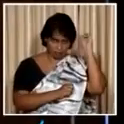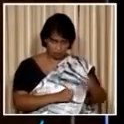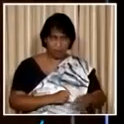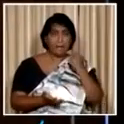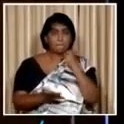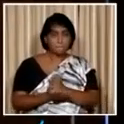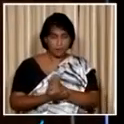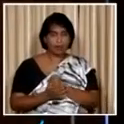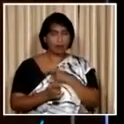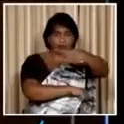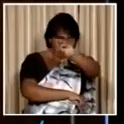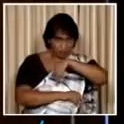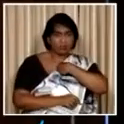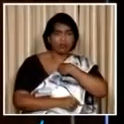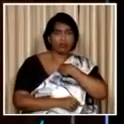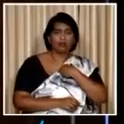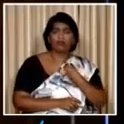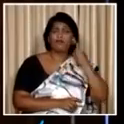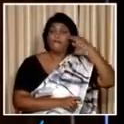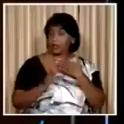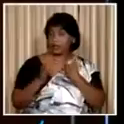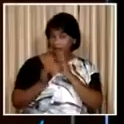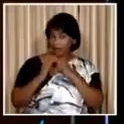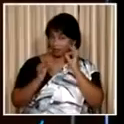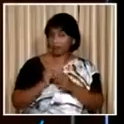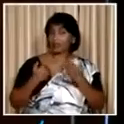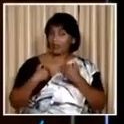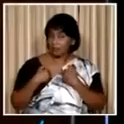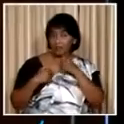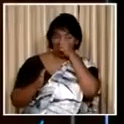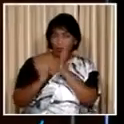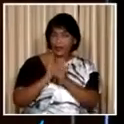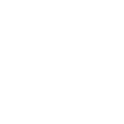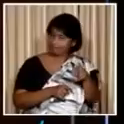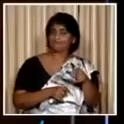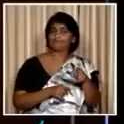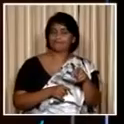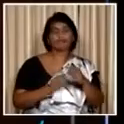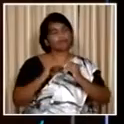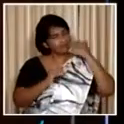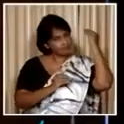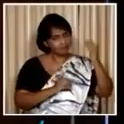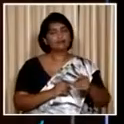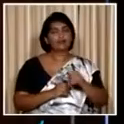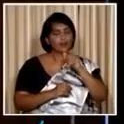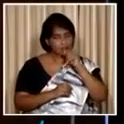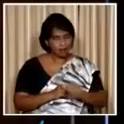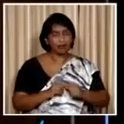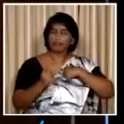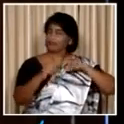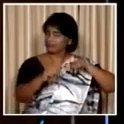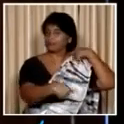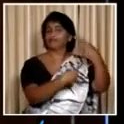මහා බැංකුවට ගිහලා උට යන්නේ නැතුව අපිට යනවද හරි මේක විශ්වාස කරනවා මිනිස්සු අපේ ගෙවල් මංගොල්ල කෑවා වගේ තොපේ දවසකට ඔය එක අනිත් පැත්තට වෙන